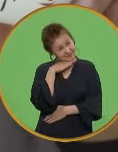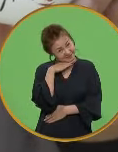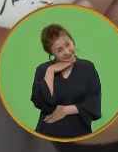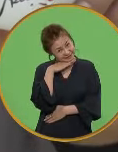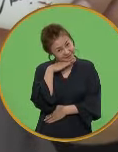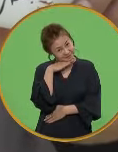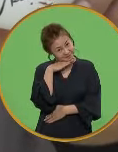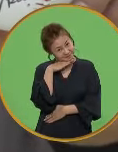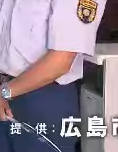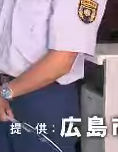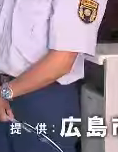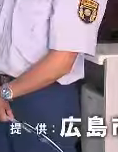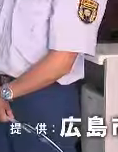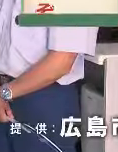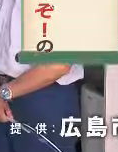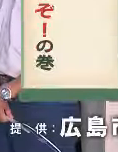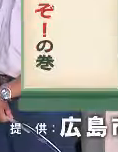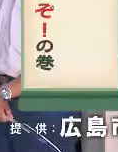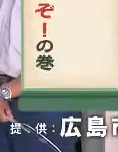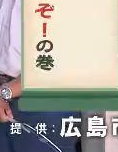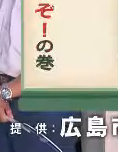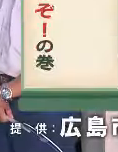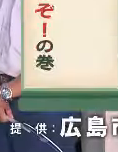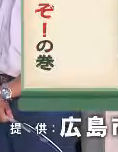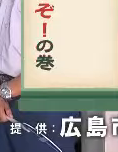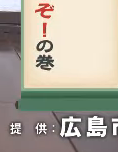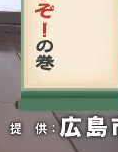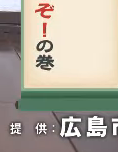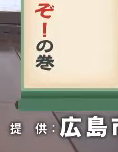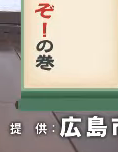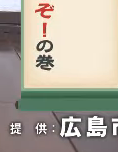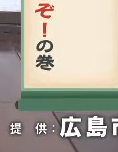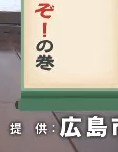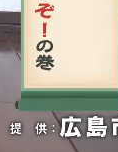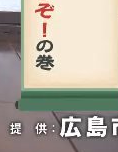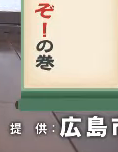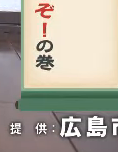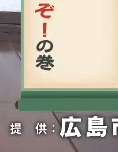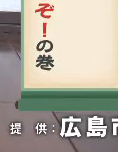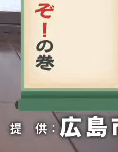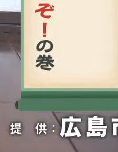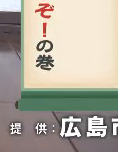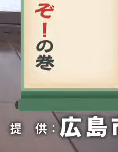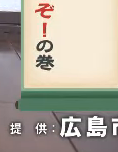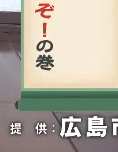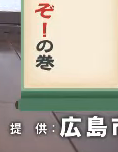してね。待ってるわ。 次回は消火器について伝授するぞい。